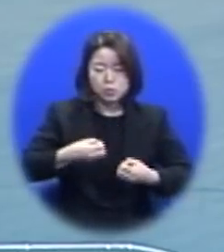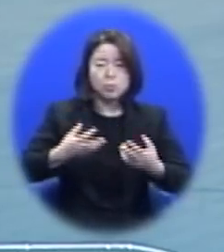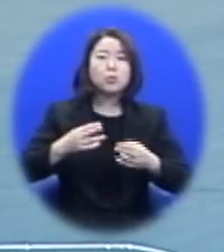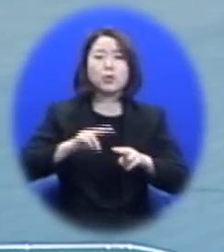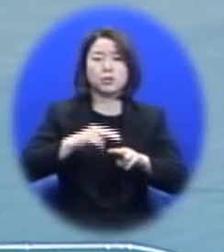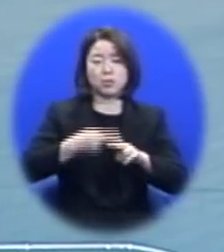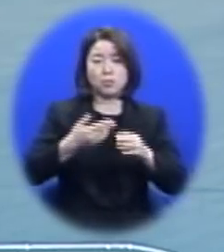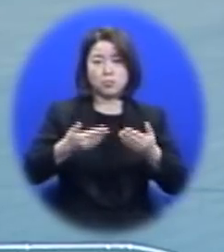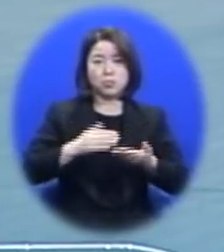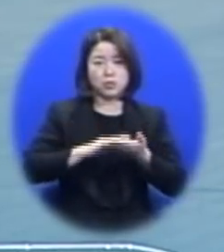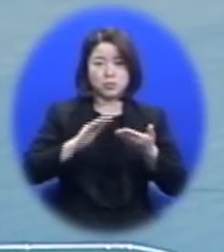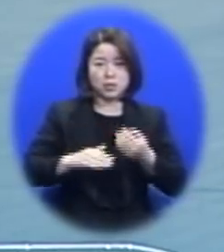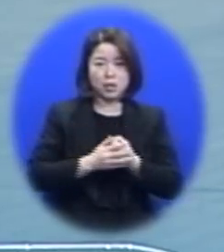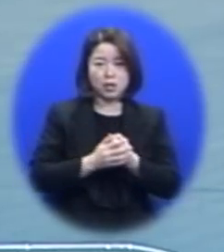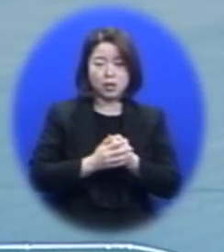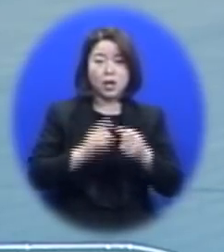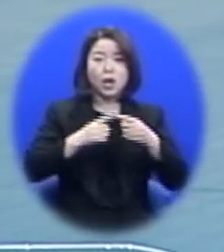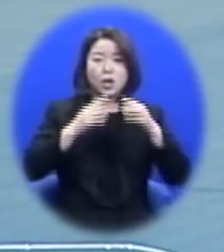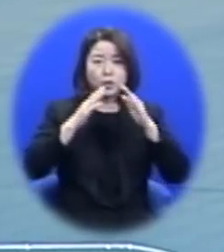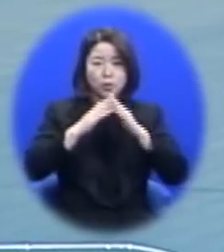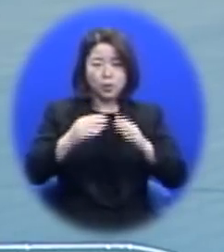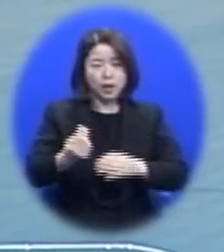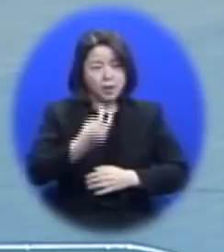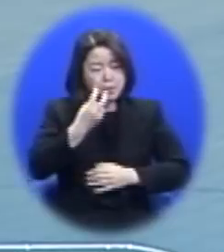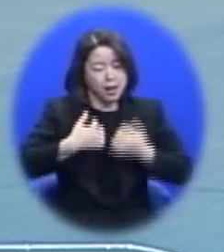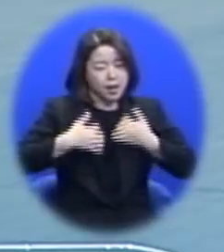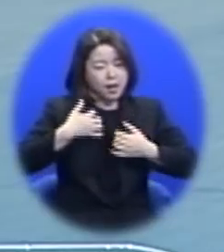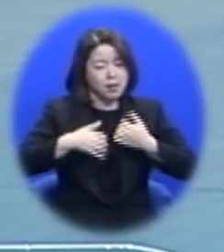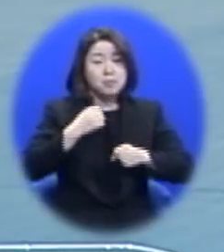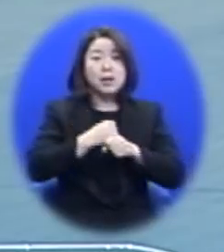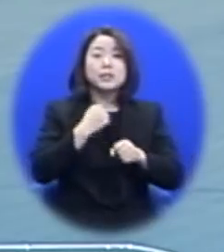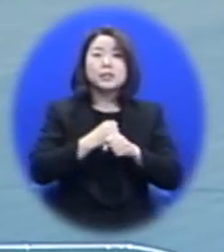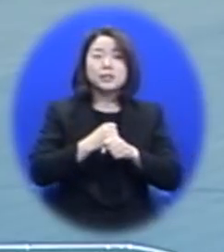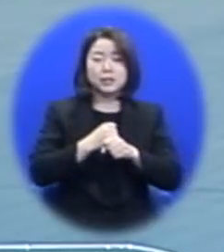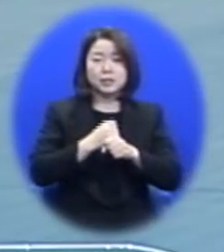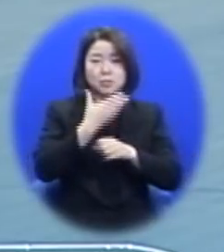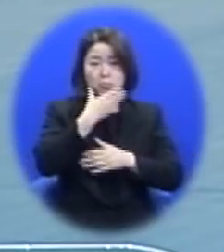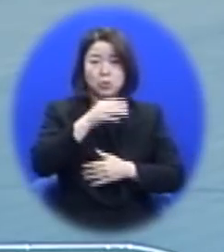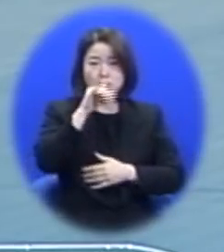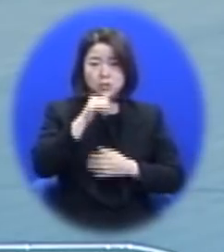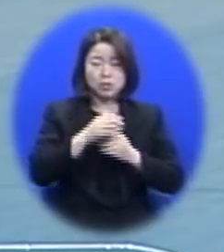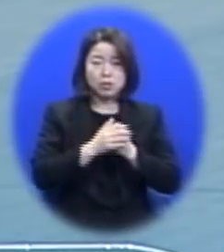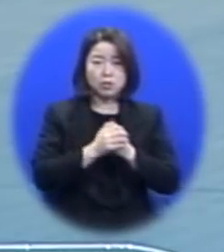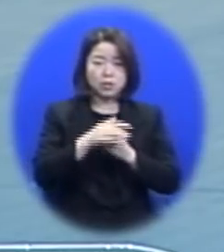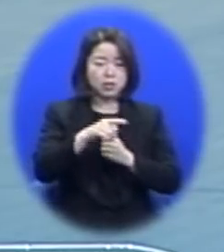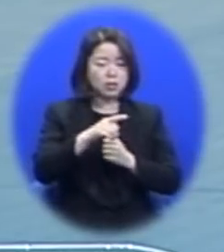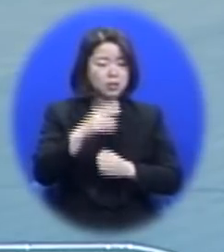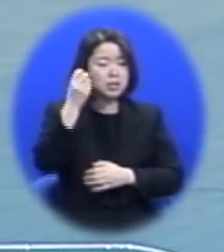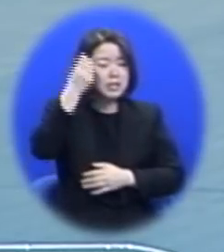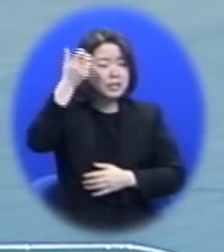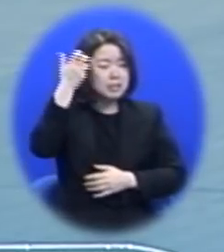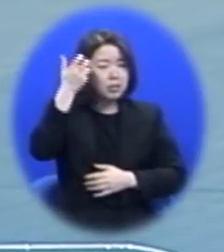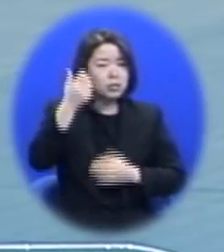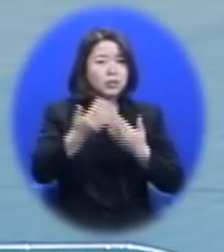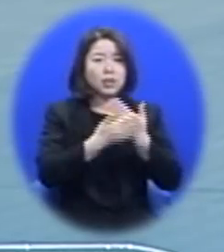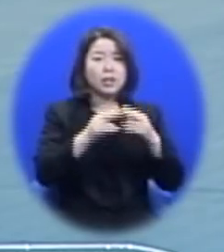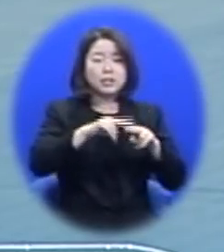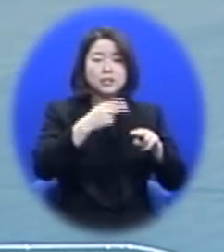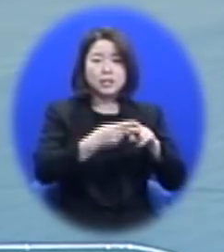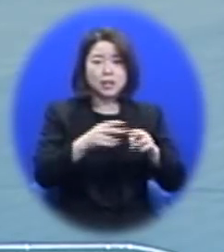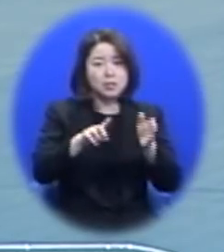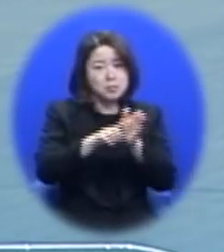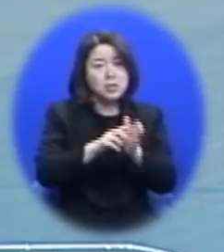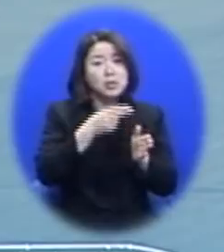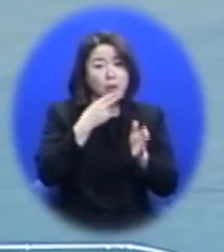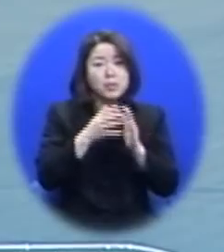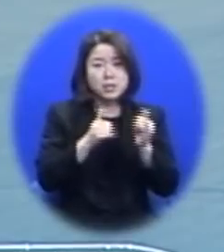있게 만드는 역사가 있습니다. 성령의 은사는 믿음이 없는 사람 또는 믿음이 약한 사람에게